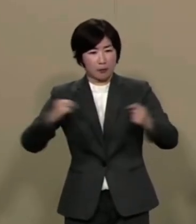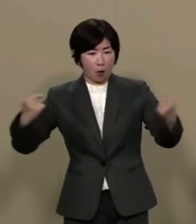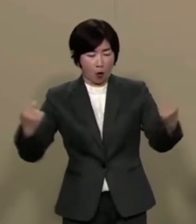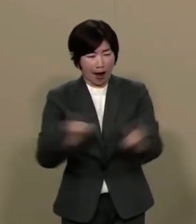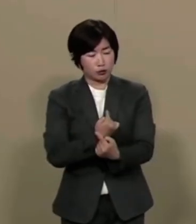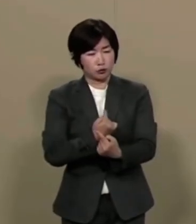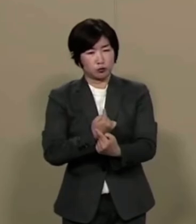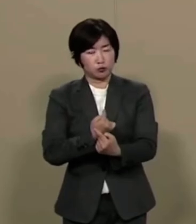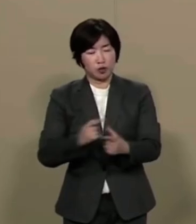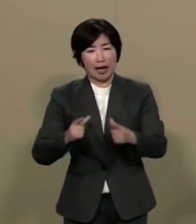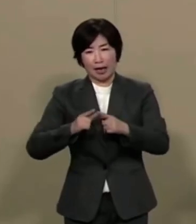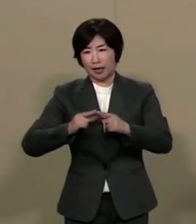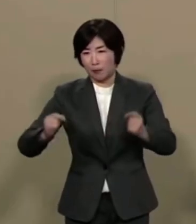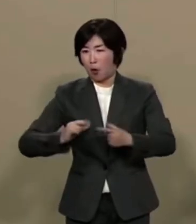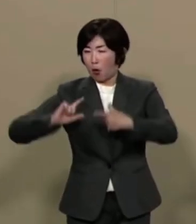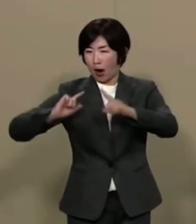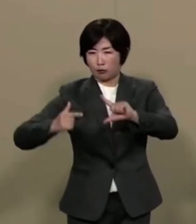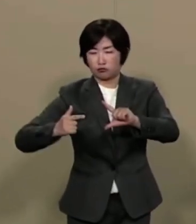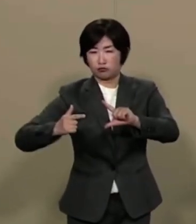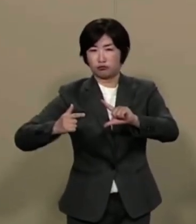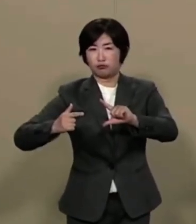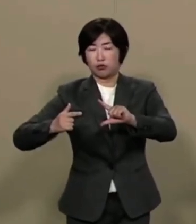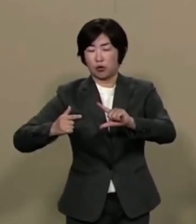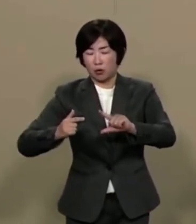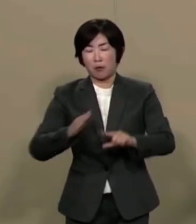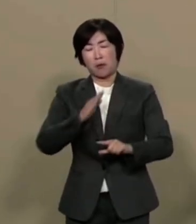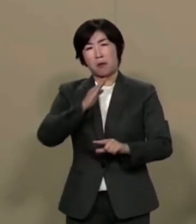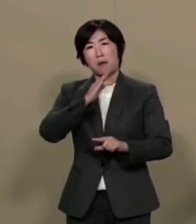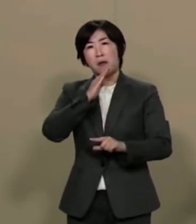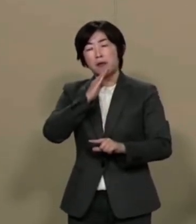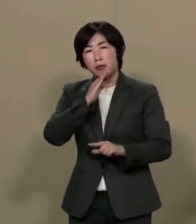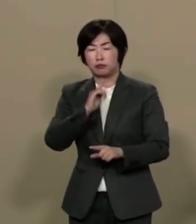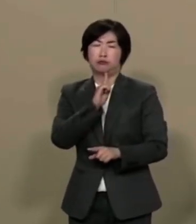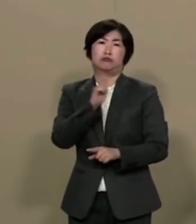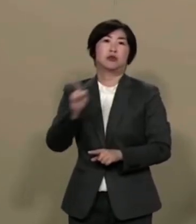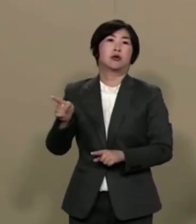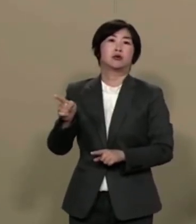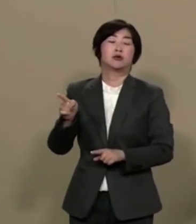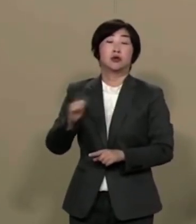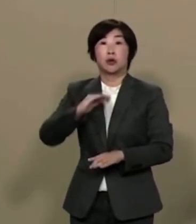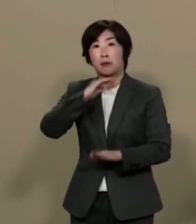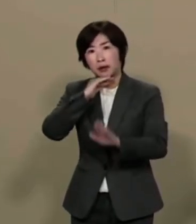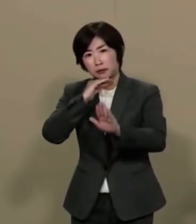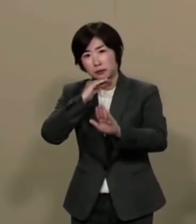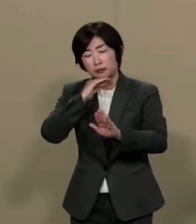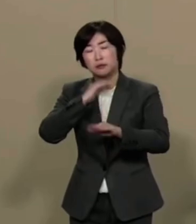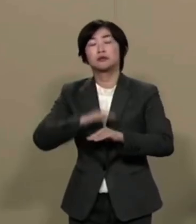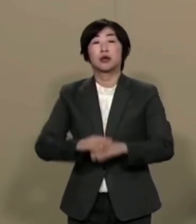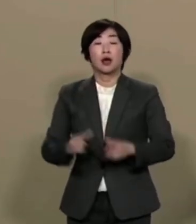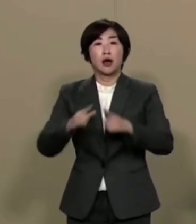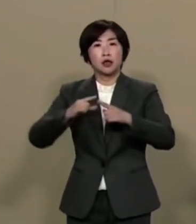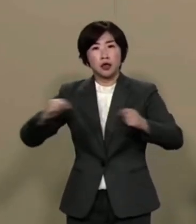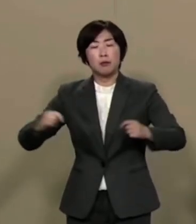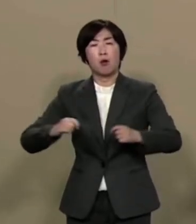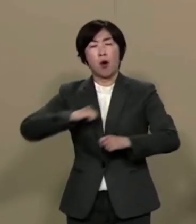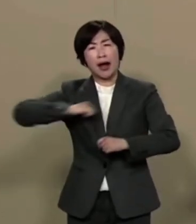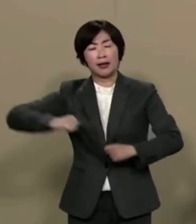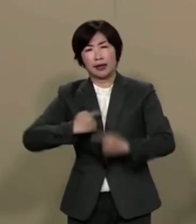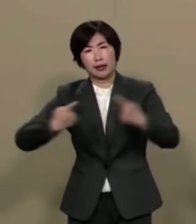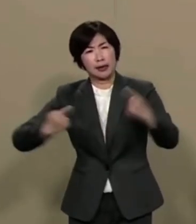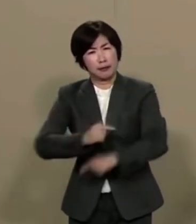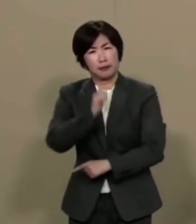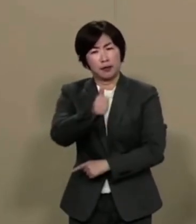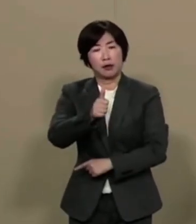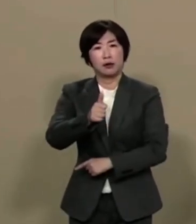変えるあるいは日本を改革するもうこれを本当にお題目ように捉えますしかしちょっと待ってくれと言いたい日本を勝手に変える